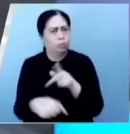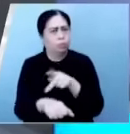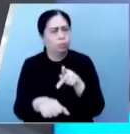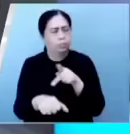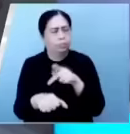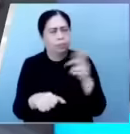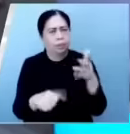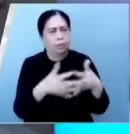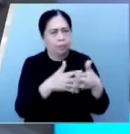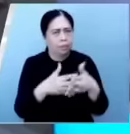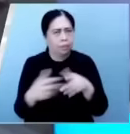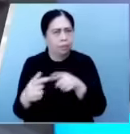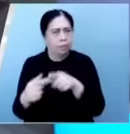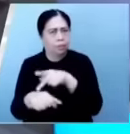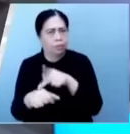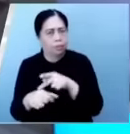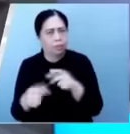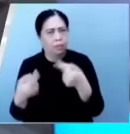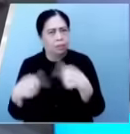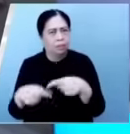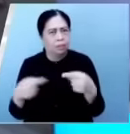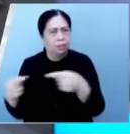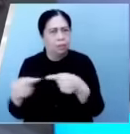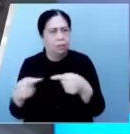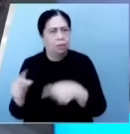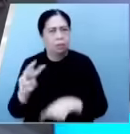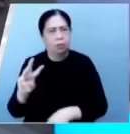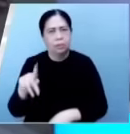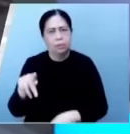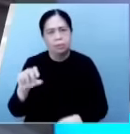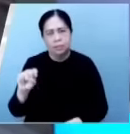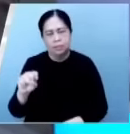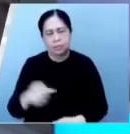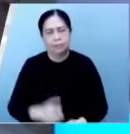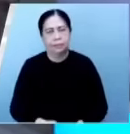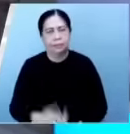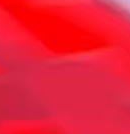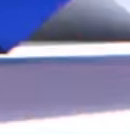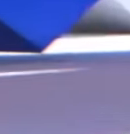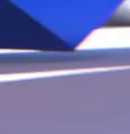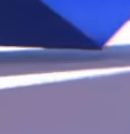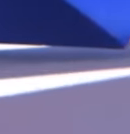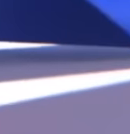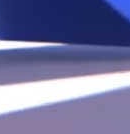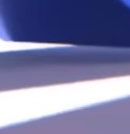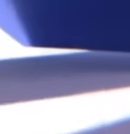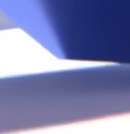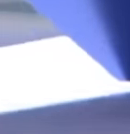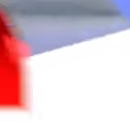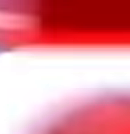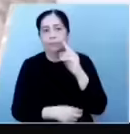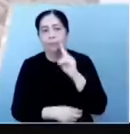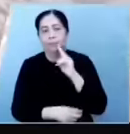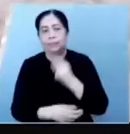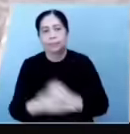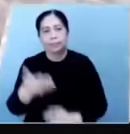ng tensyon sa West Philippine Sea. Iyan ang tinutukan ni na Ian Cruz at Mariz Umali.